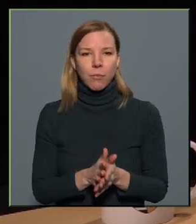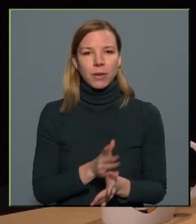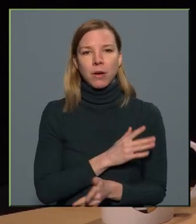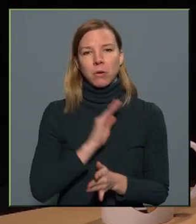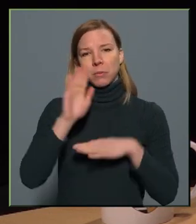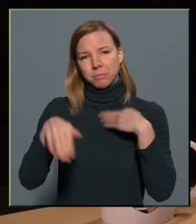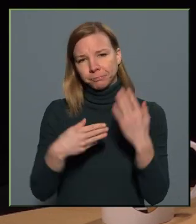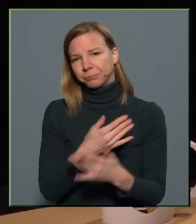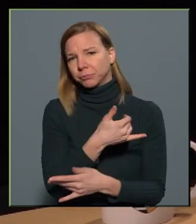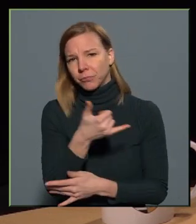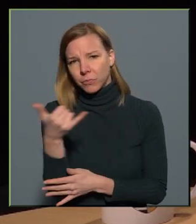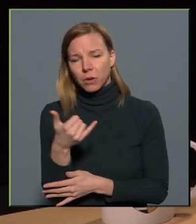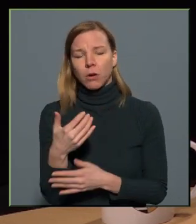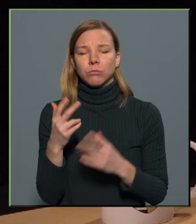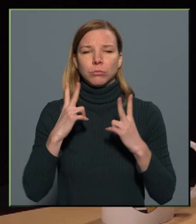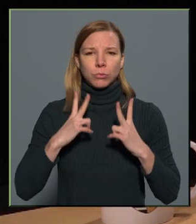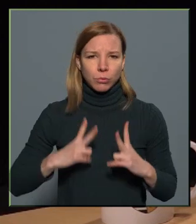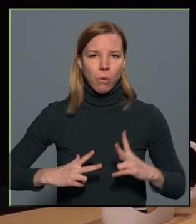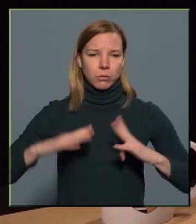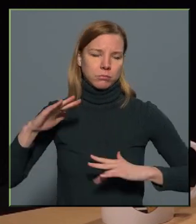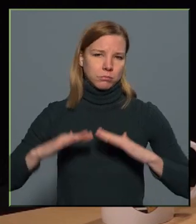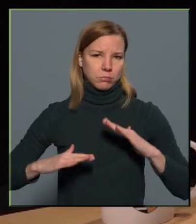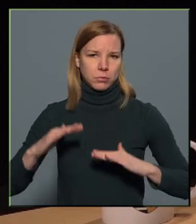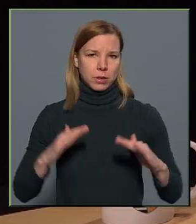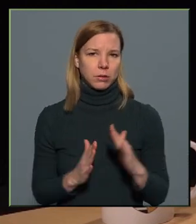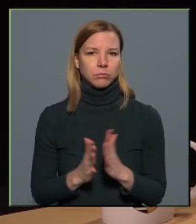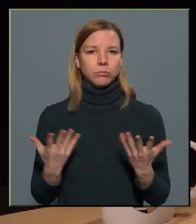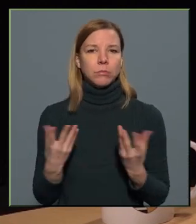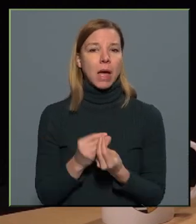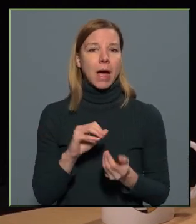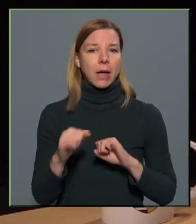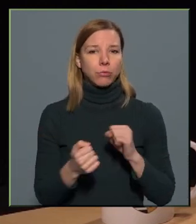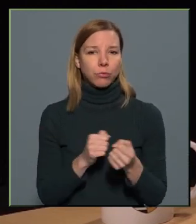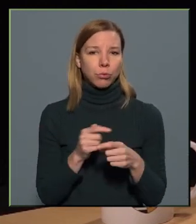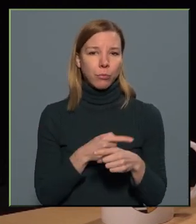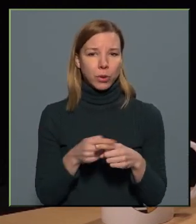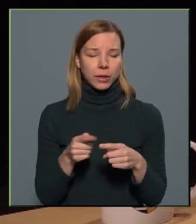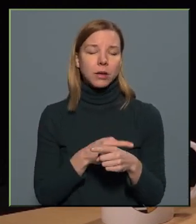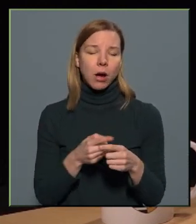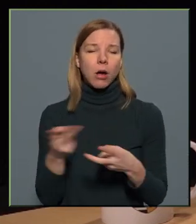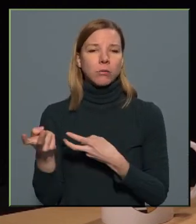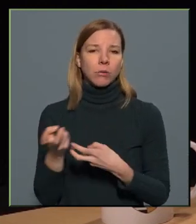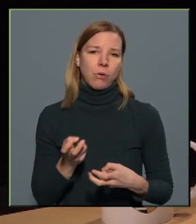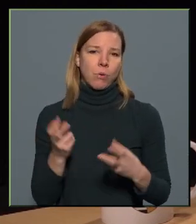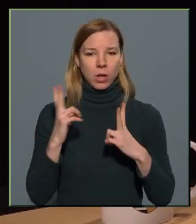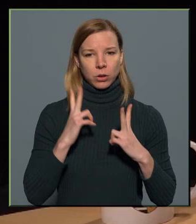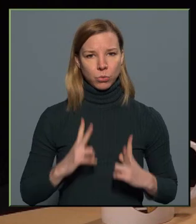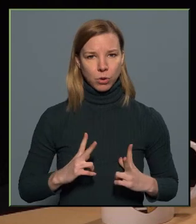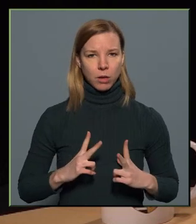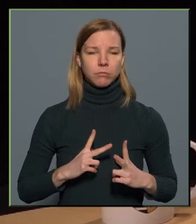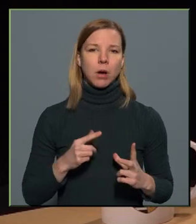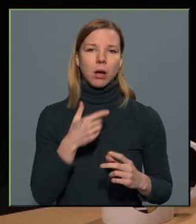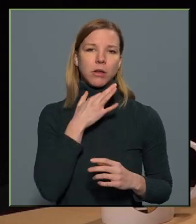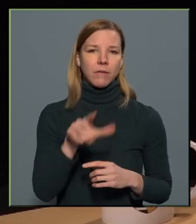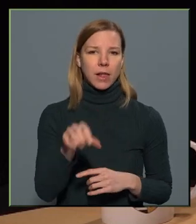kiegyensúlyozott együttműködésre építő politikája az a választási időszakban is elhozza a nyugalmat, és tudunk szépen fejlődni, haladni előre ebben